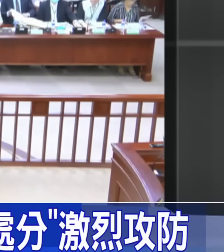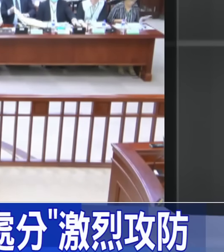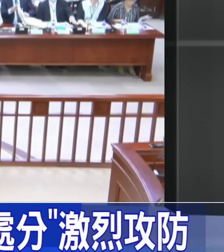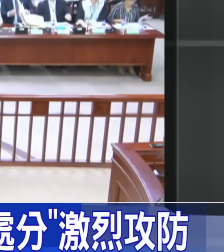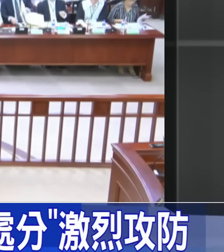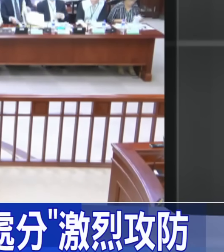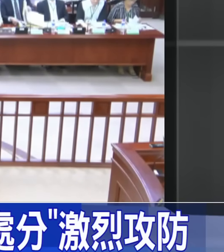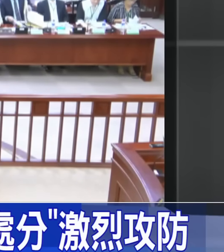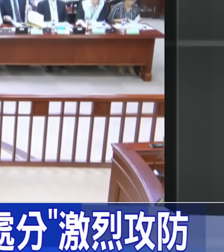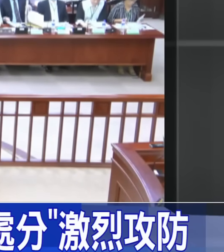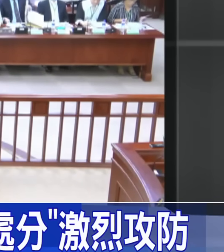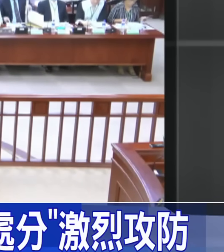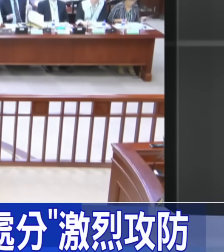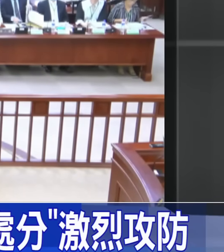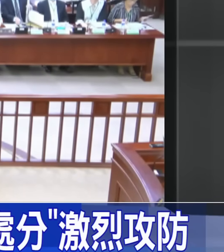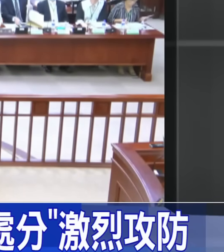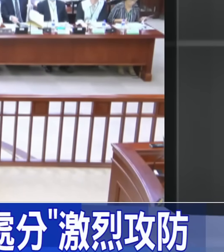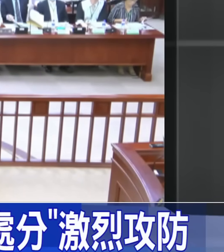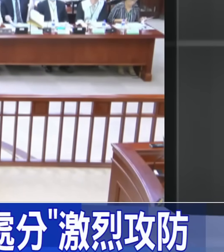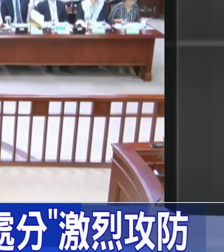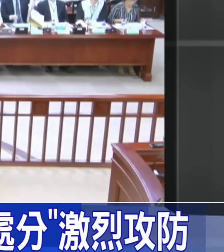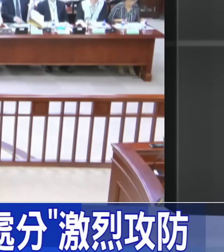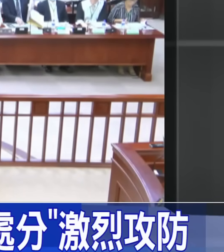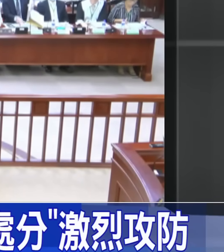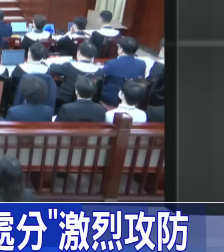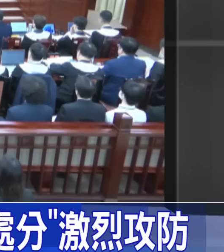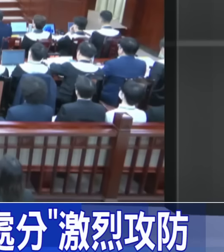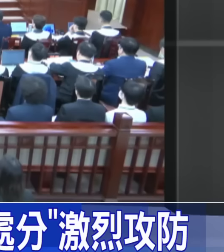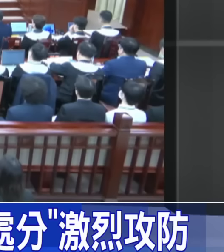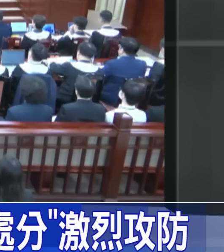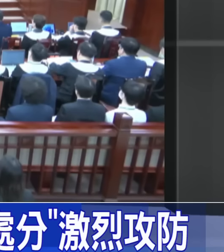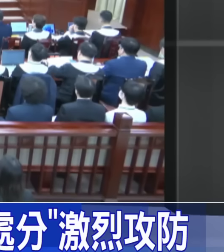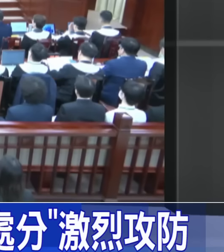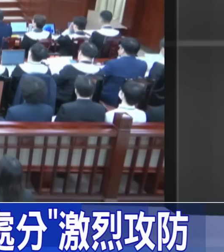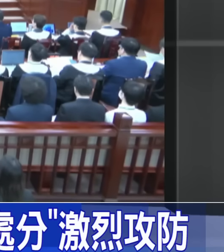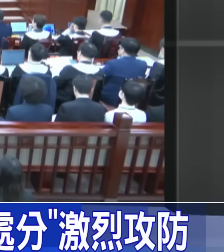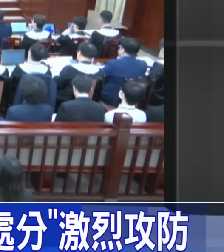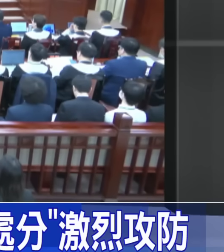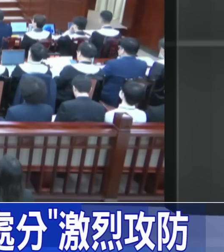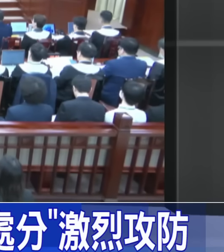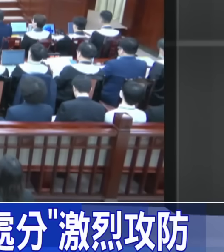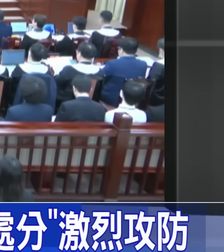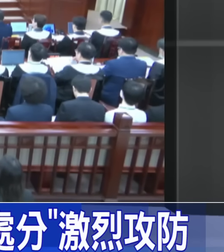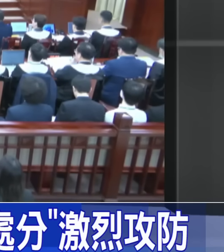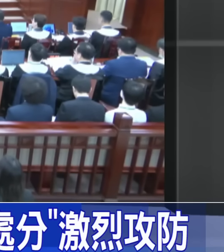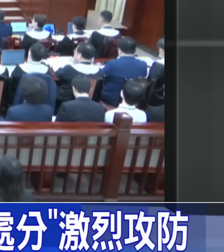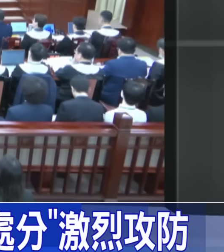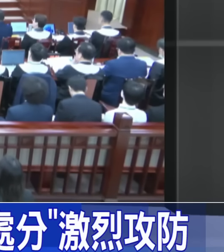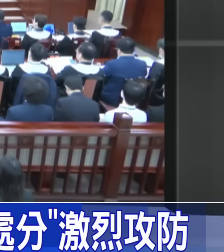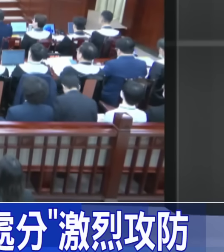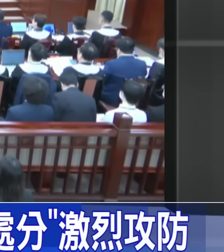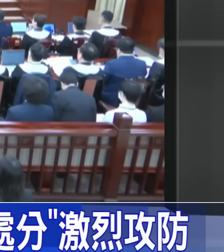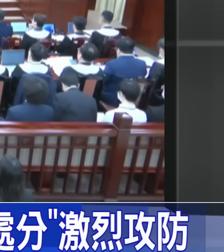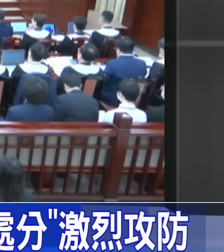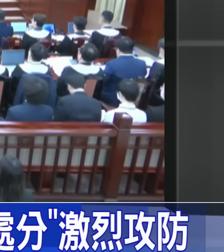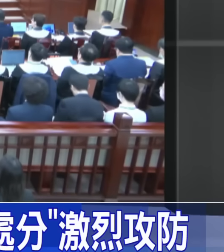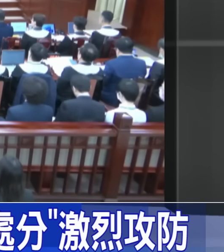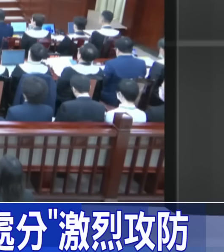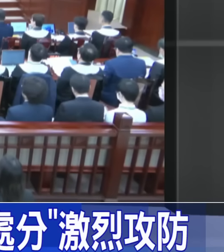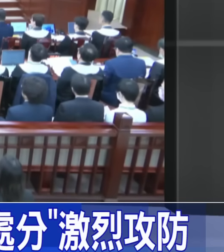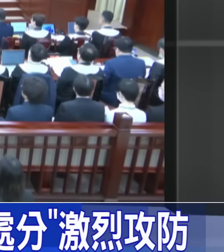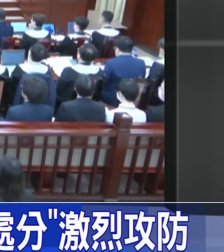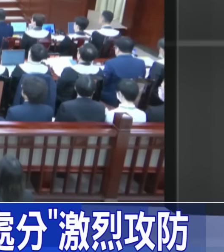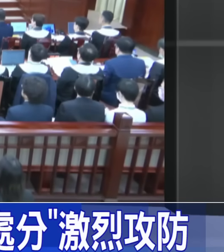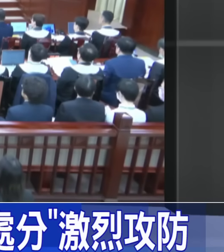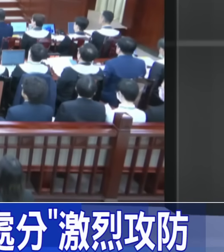国会职权修法释宪战，今天宪法法庭针对暂时处分进行准备程序庭，两造针对现在法